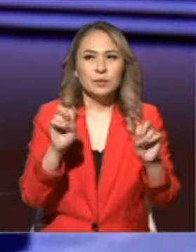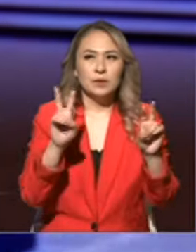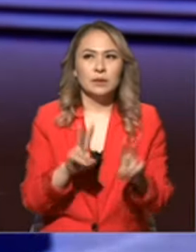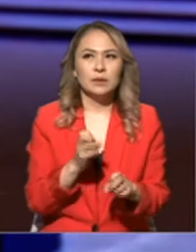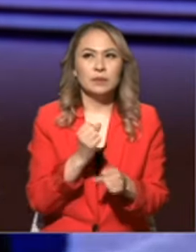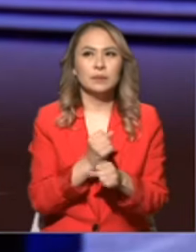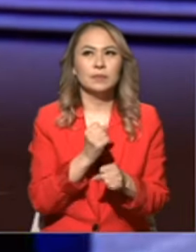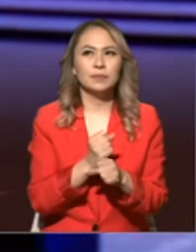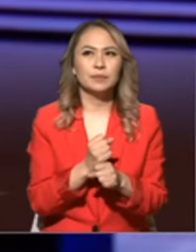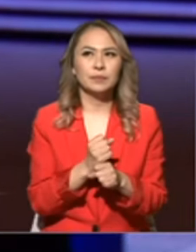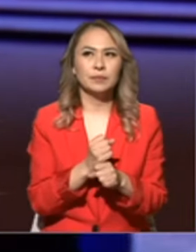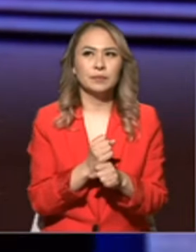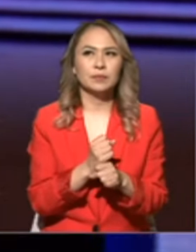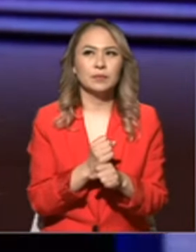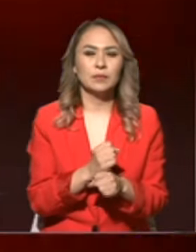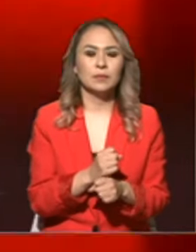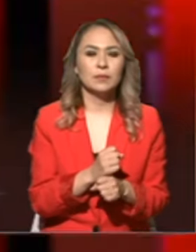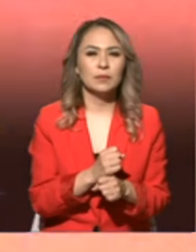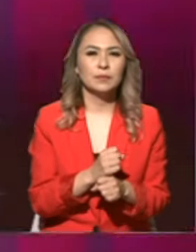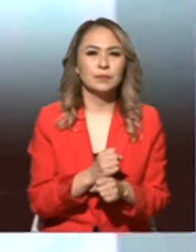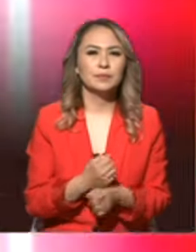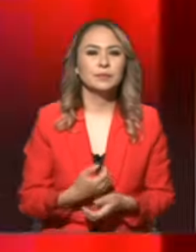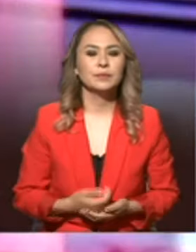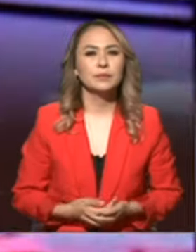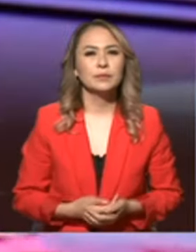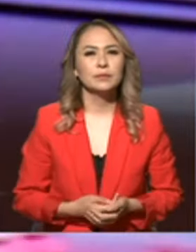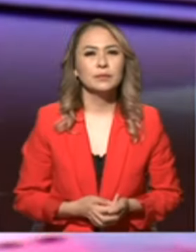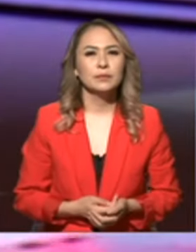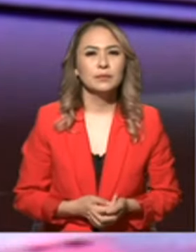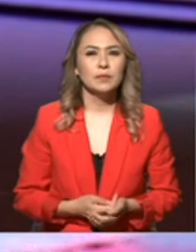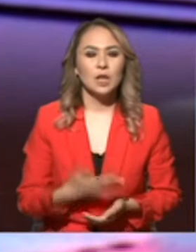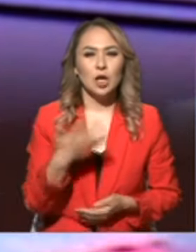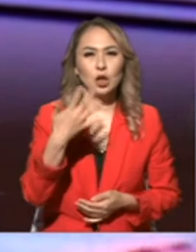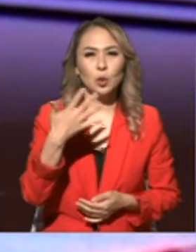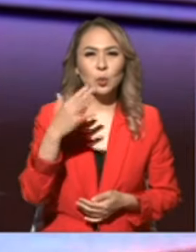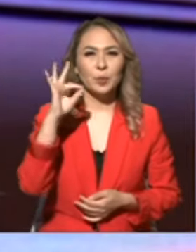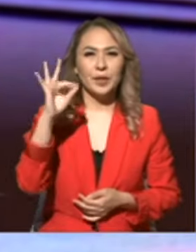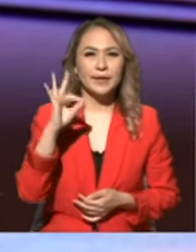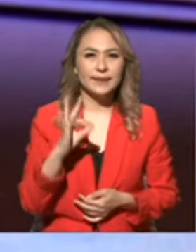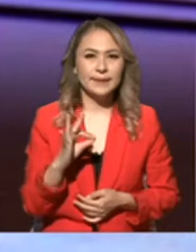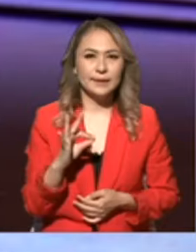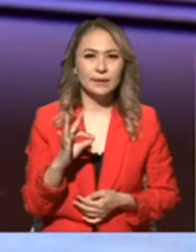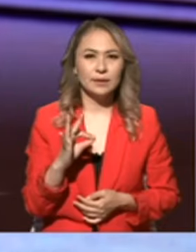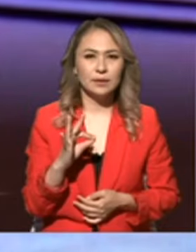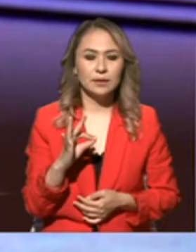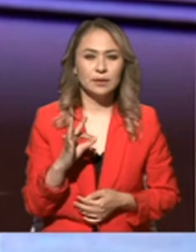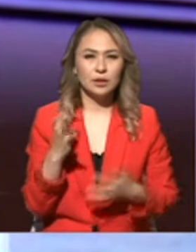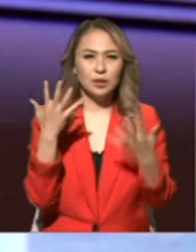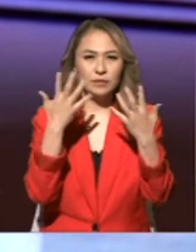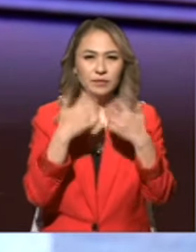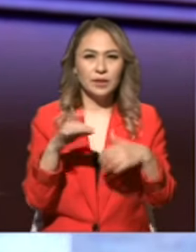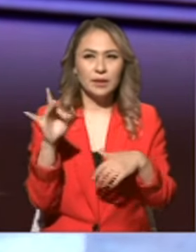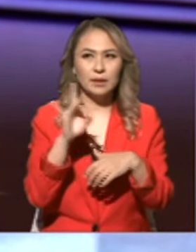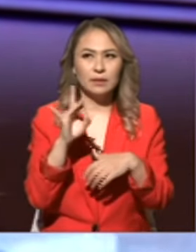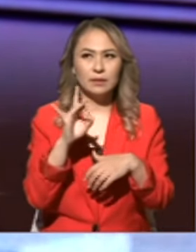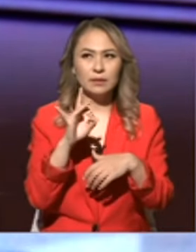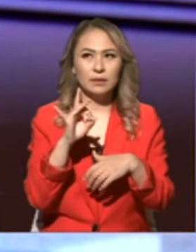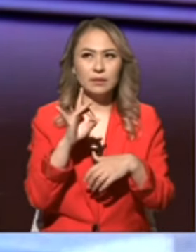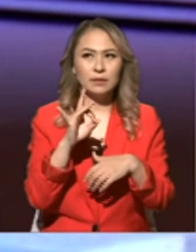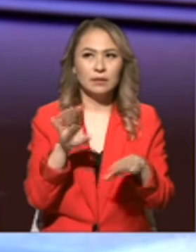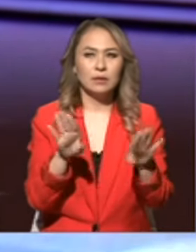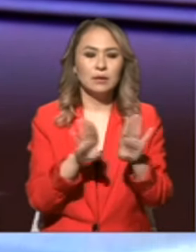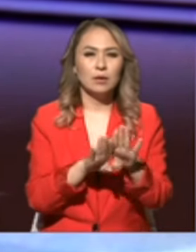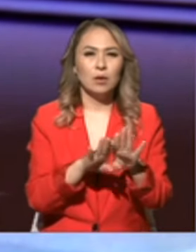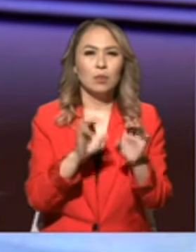жасалған. Соған байланысты, тұжырымдамаға байланысты жаңағы 50% жаңағы мөлшерінде қаржылық көмек